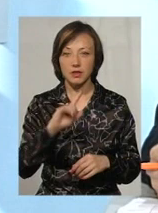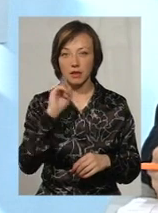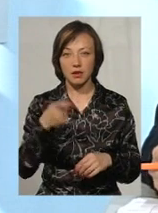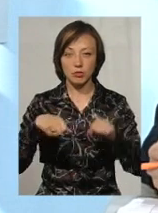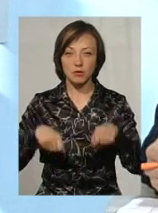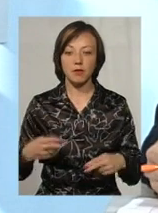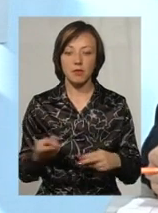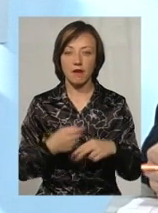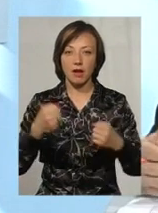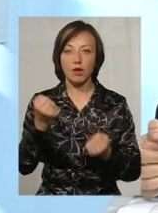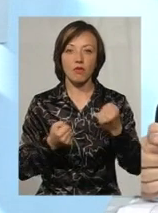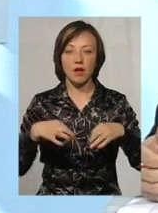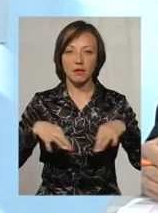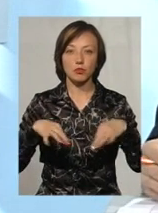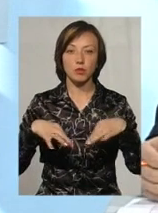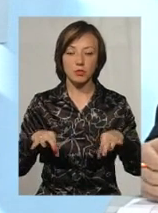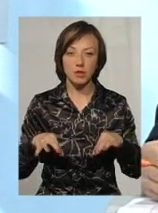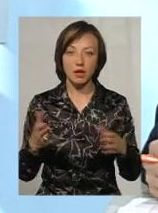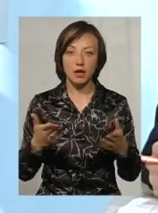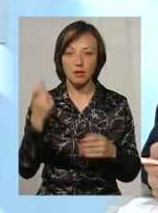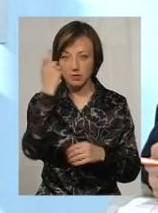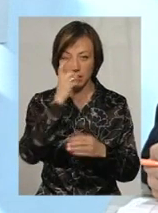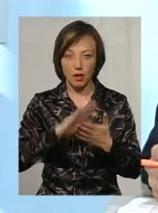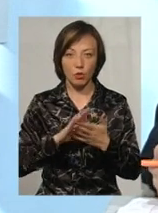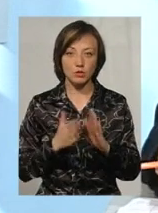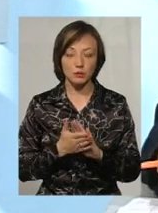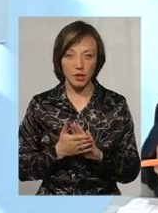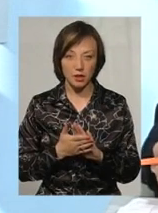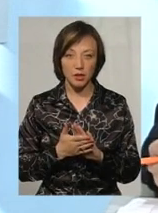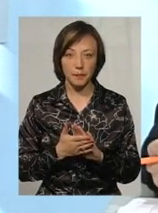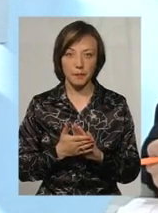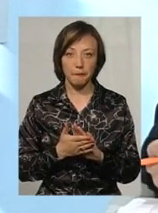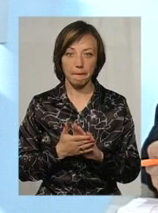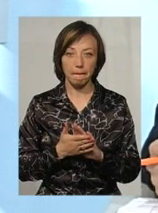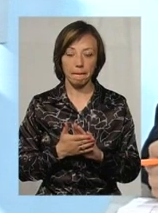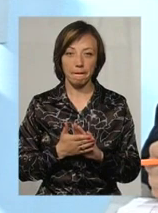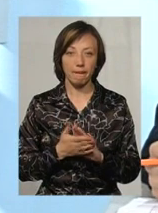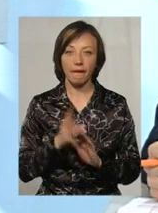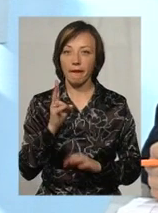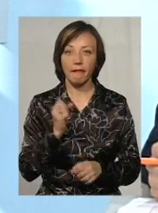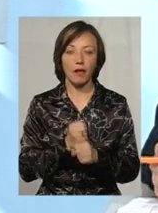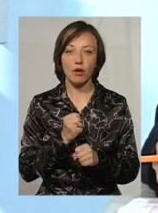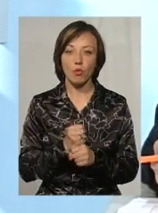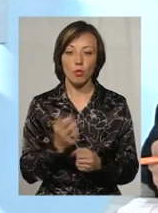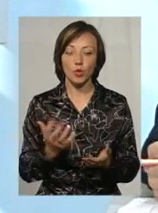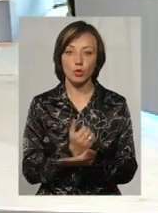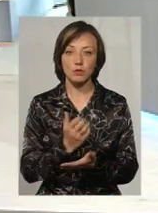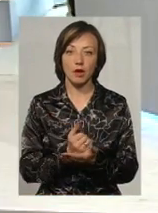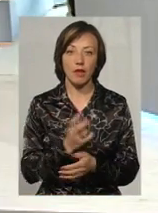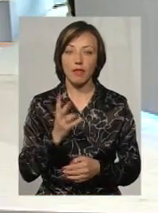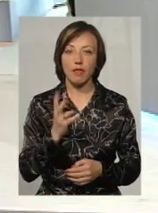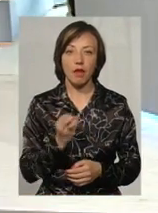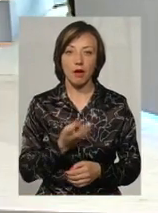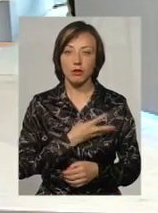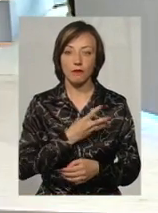права керувати автомобілем для водія, який керував в стані алкогольного сп'яніння, не робить бажаного успіху, тобто не мотивує людей